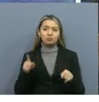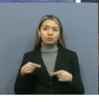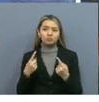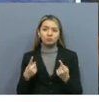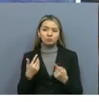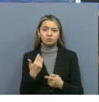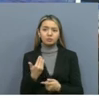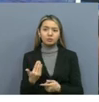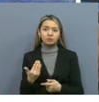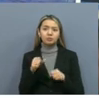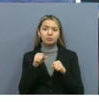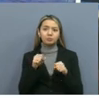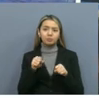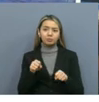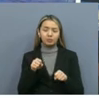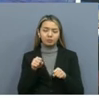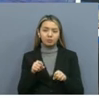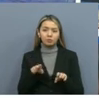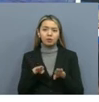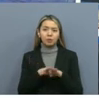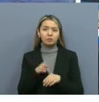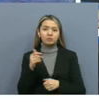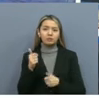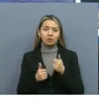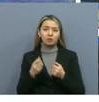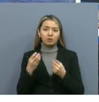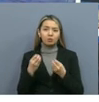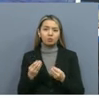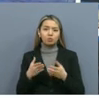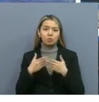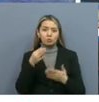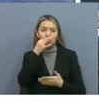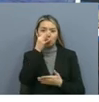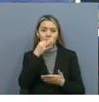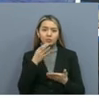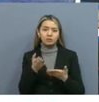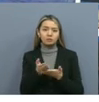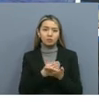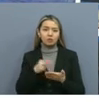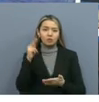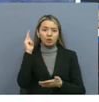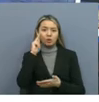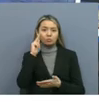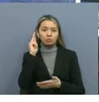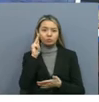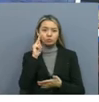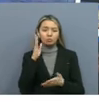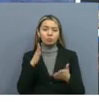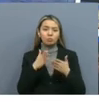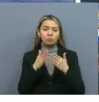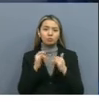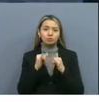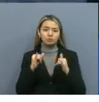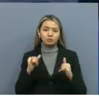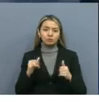жатқан боксшыларды осындай жарыстар арқылы тәжірибе жинауға, үйренуге, жігерін шыңдауға